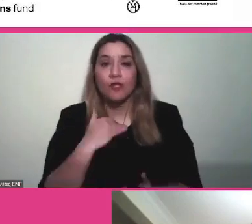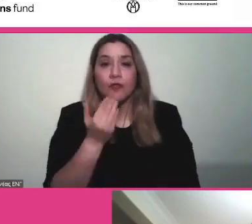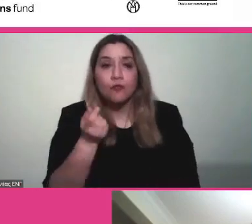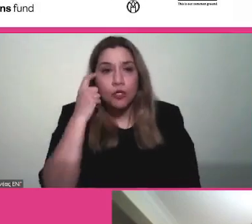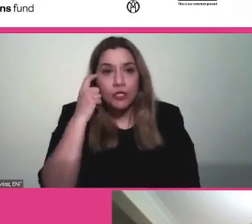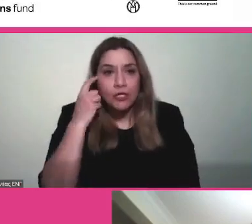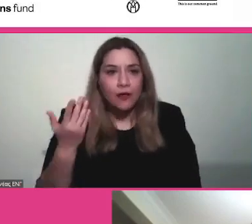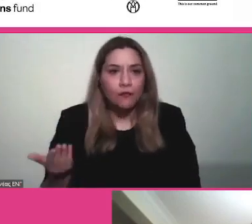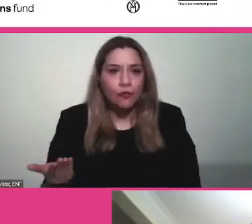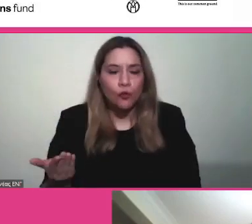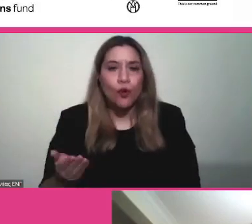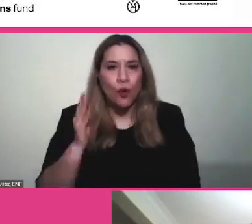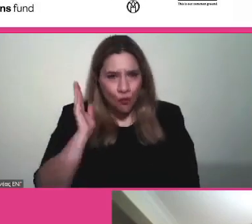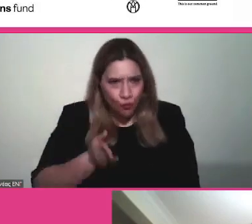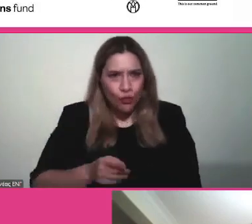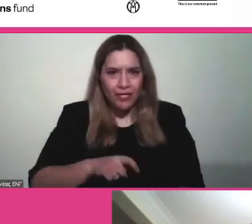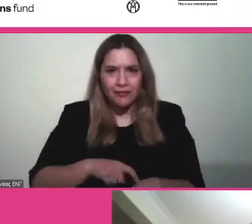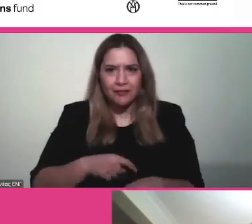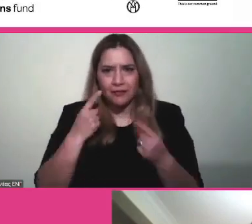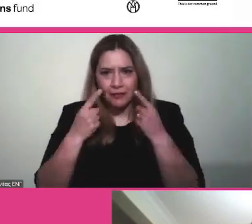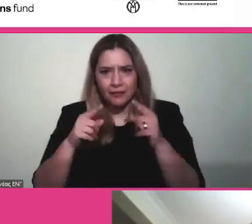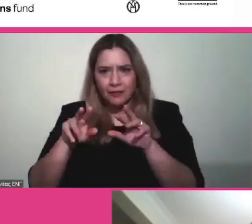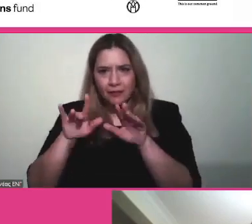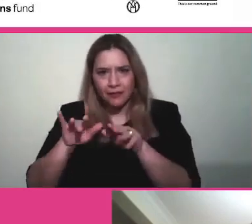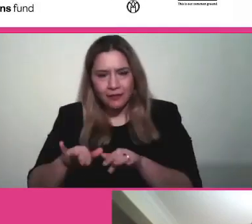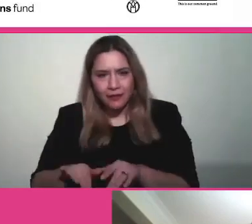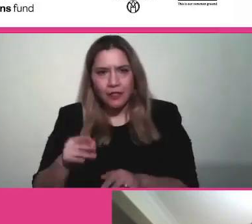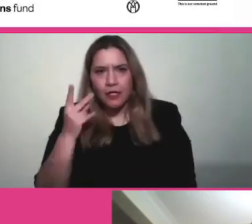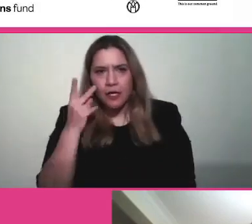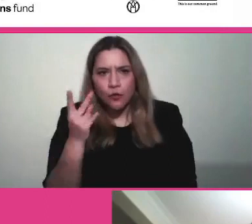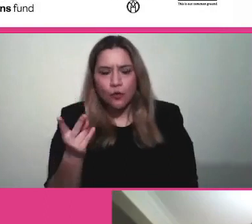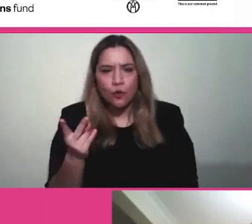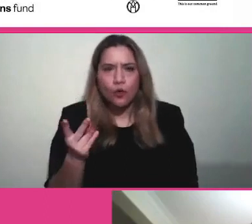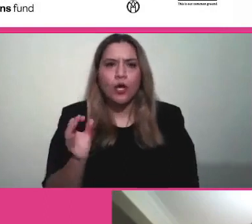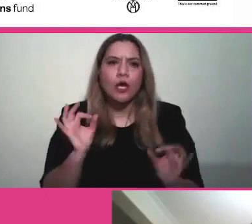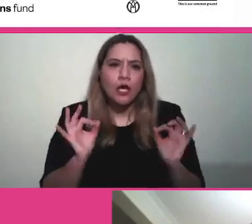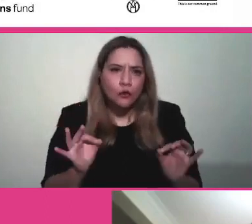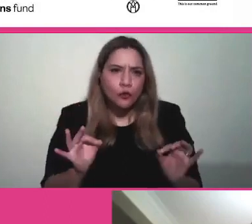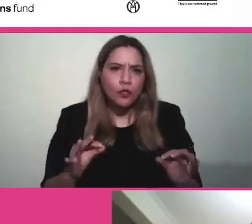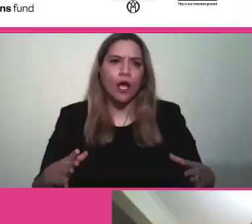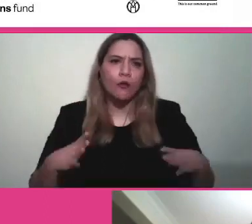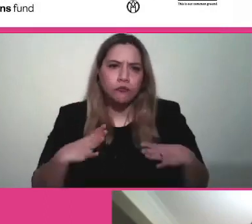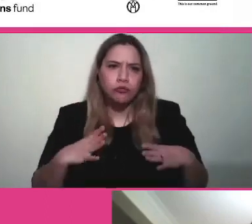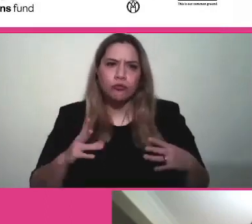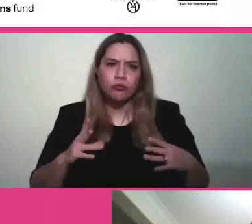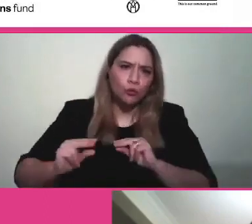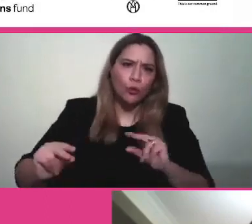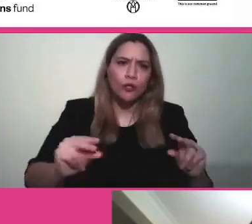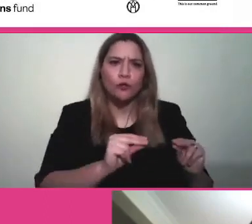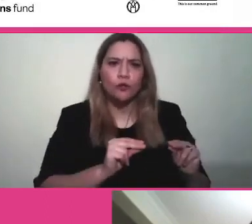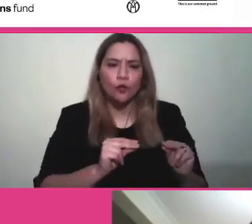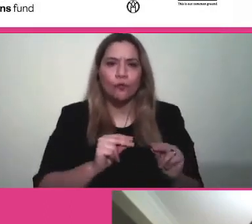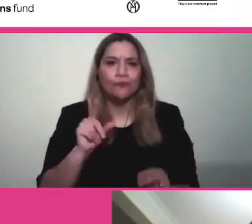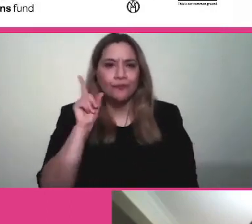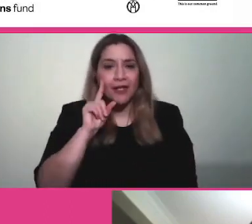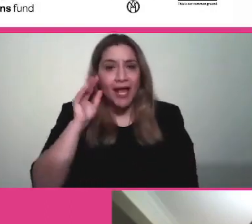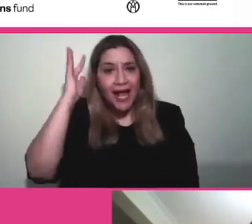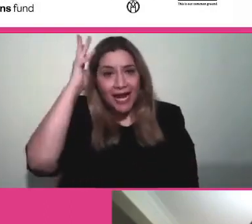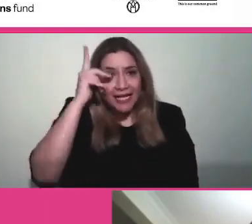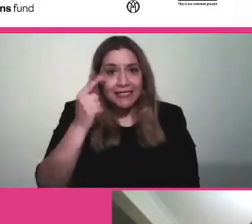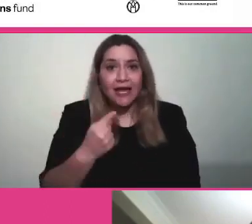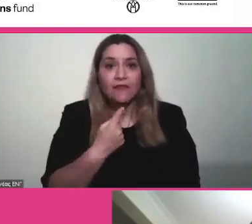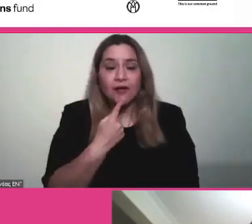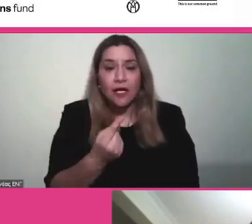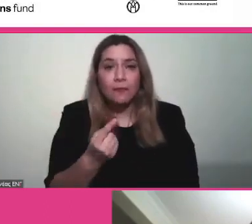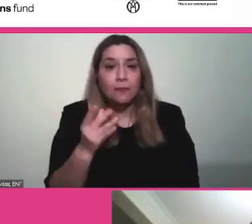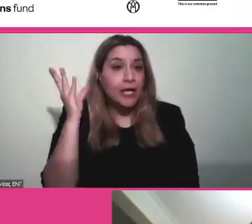Μπορεί να μας γράψουν κάτι, ίσως. Έπρεπε να έχουν τη δυνατότητα όπως όλοι οι υπόλοιποι. Η Αλεξάνδρα μου γράφει ότι ακόμα δεν έχει